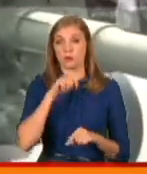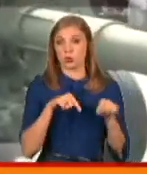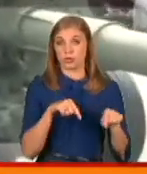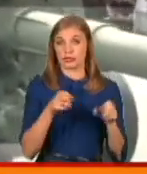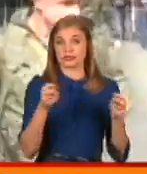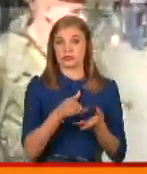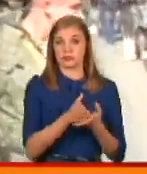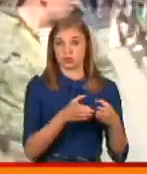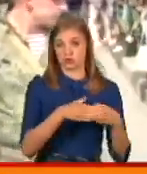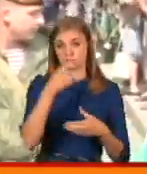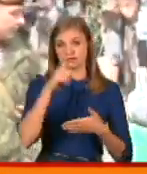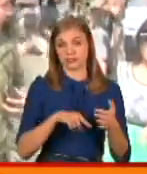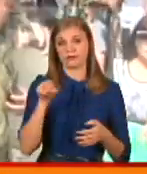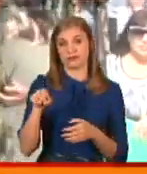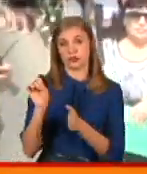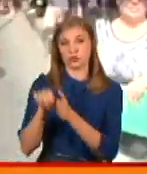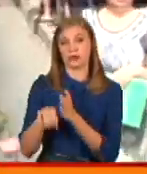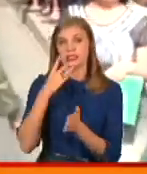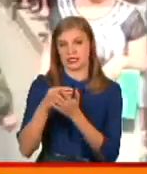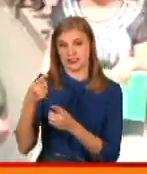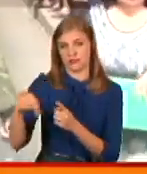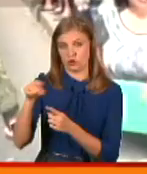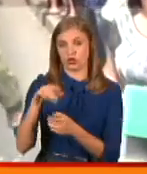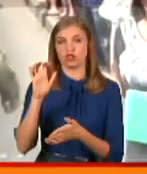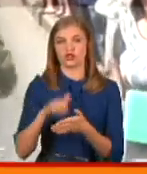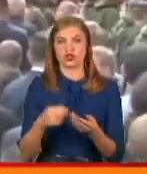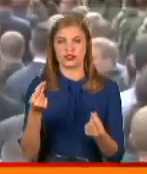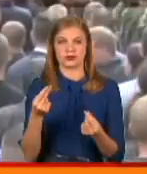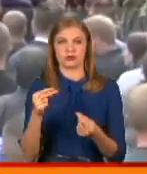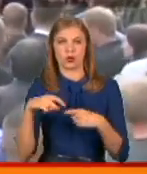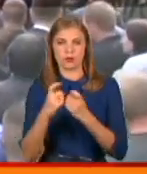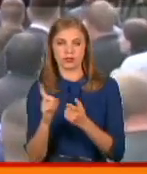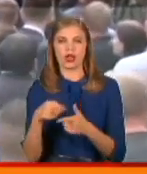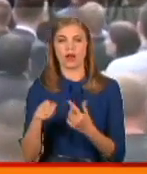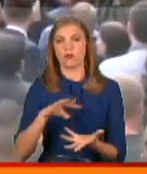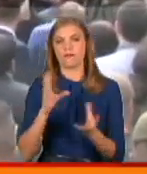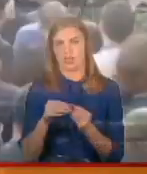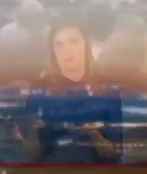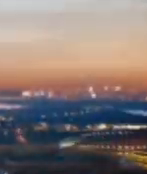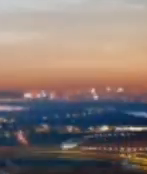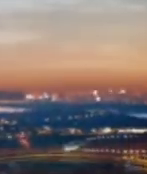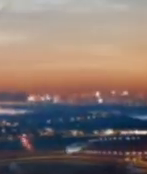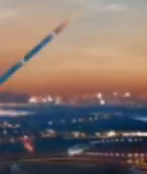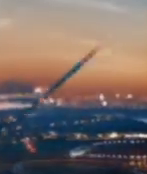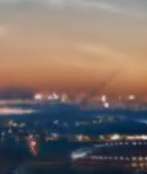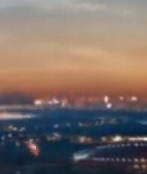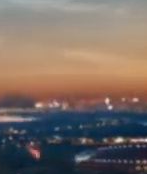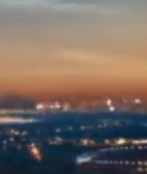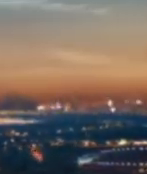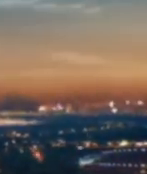українські спецслужби певні, Захарченка вбили свої ж через комерційні конфлікти або ж унаслідок зачистки.